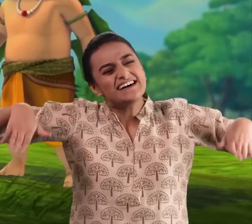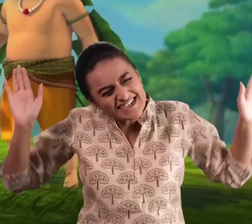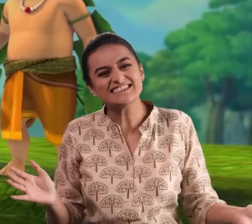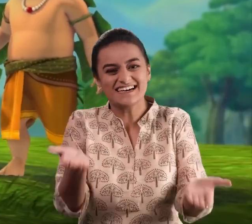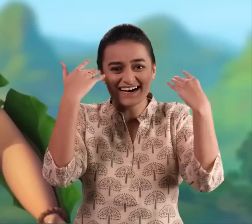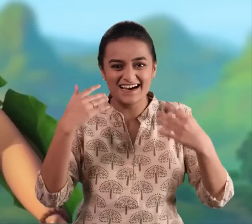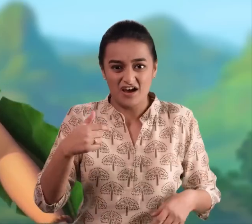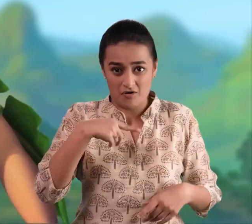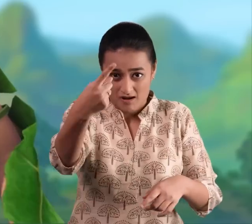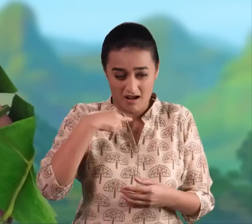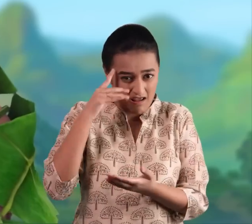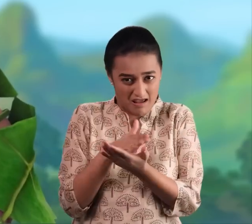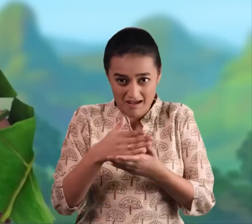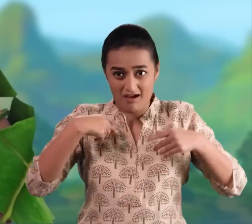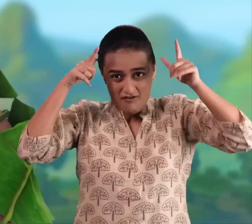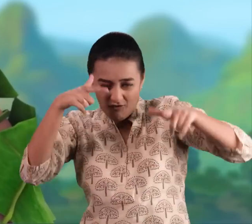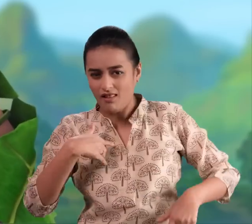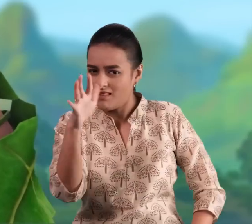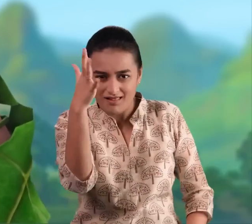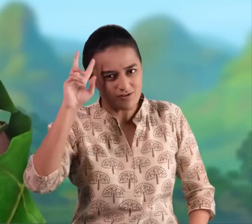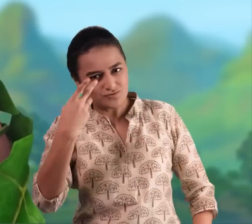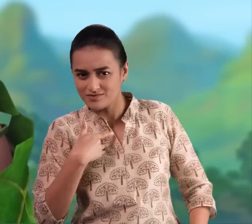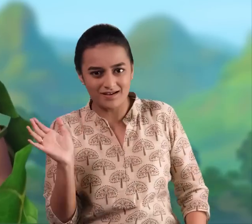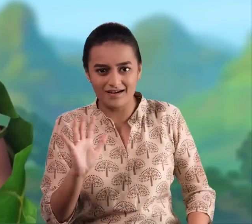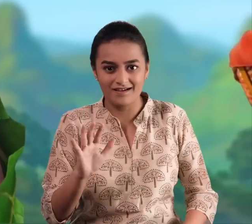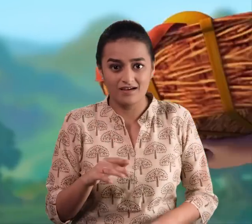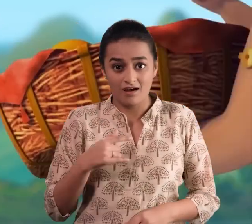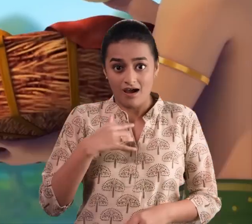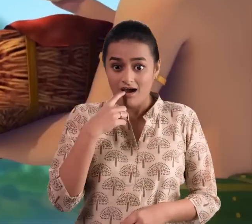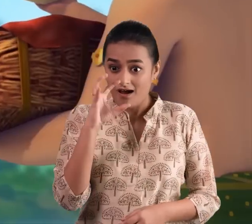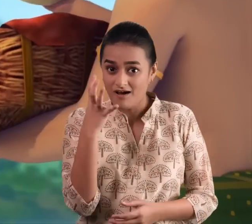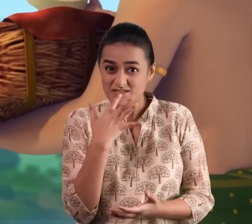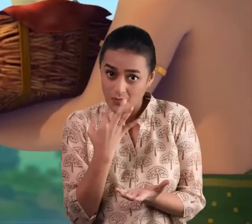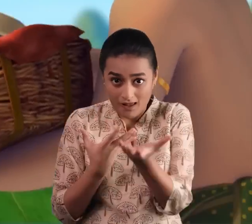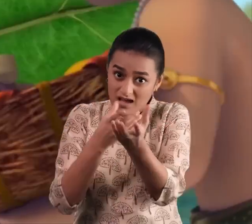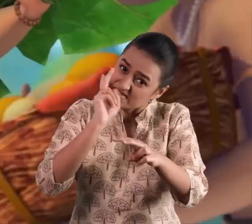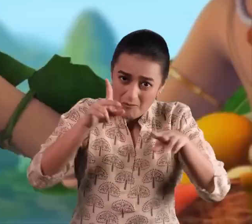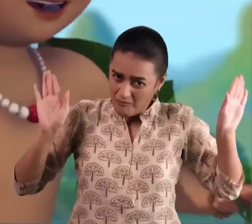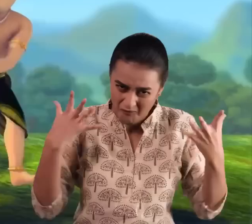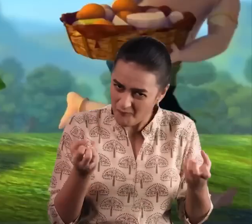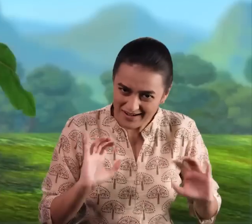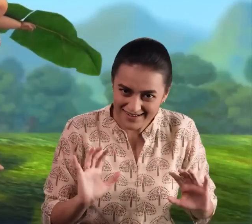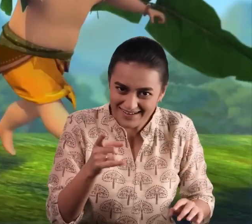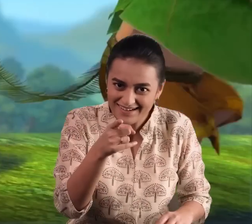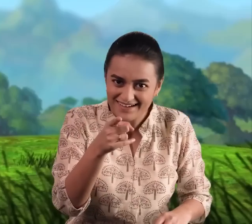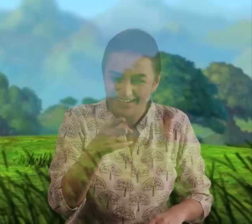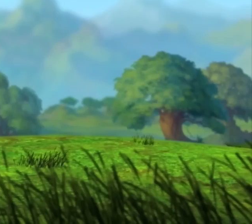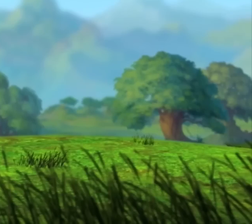में, उड़ जाओ। मैं तुम्हारी बातों में आकर मूर्ख नहीं बनने वाला। ये स्वादिष्ट बर्फी खाकर भी नहीं।